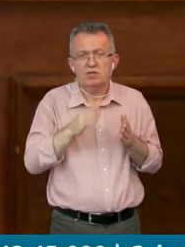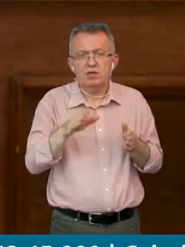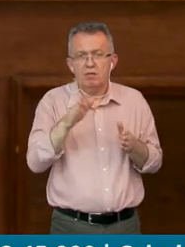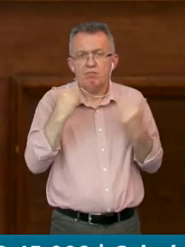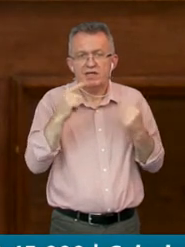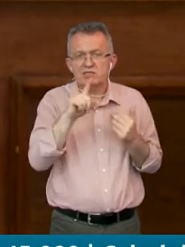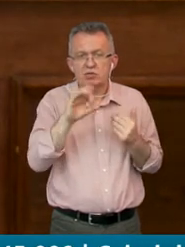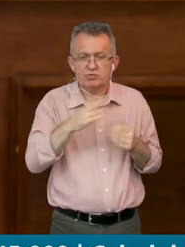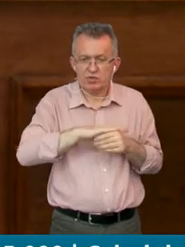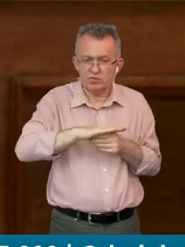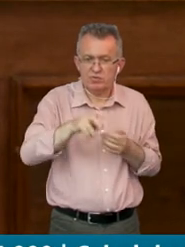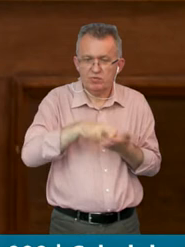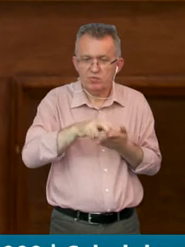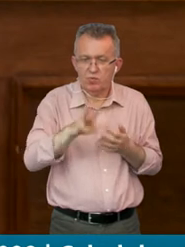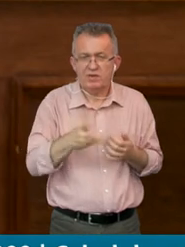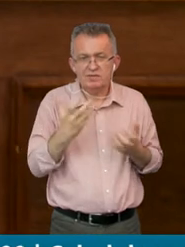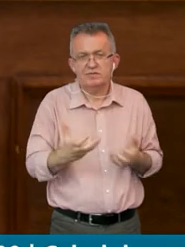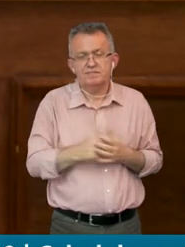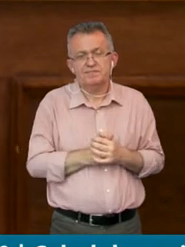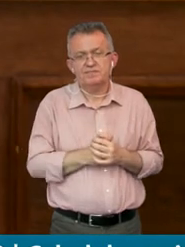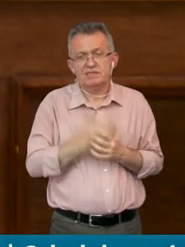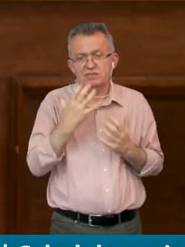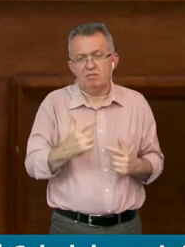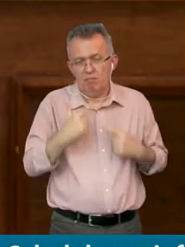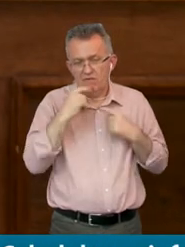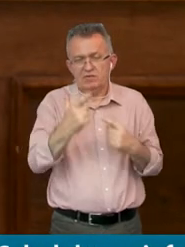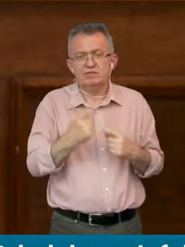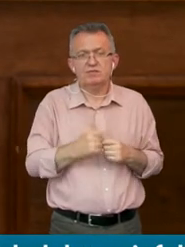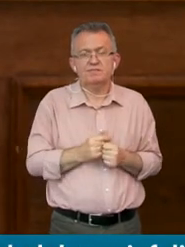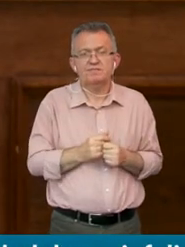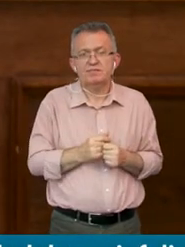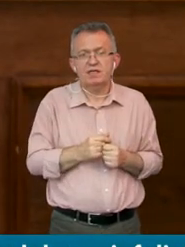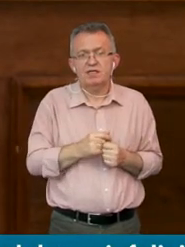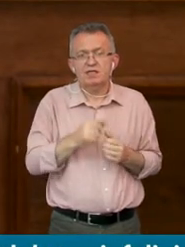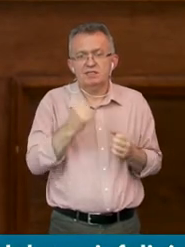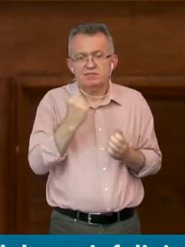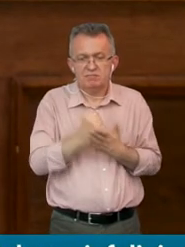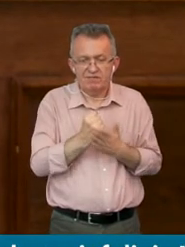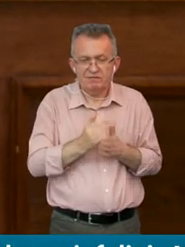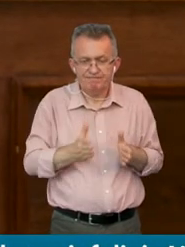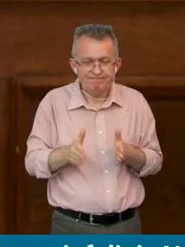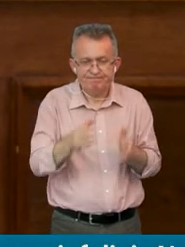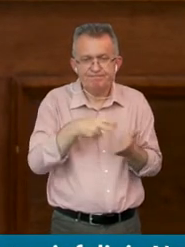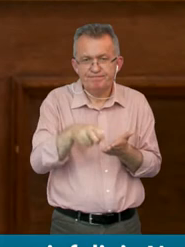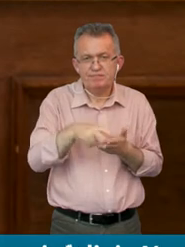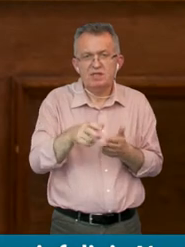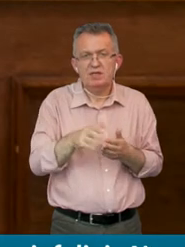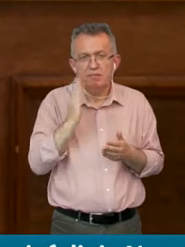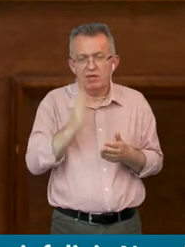Żeromskiego? Chcę odpowiedzieć, że oczywiście kwestie ścieżek będą też rozwiązywane